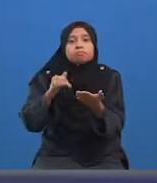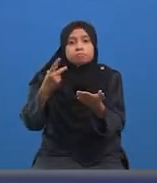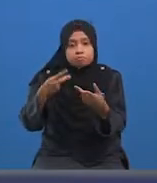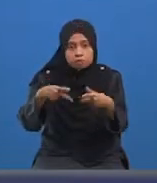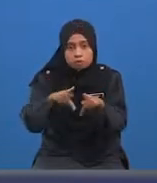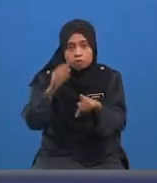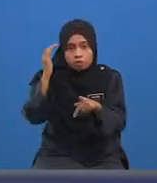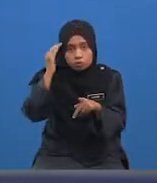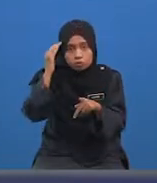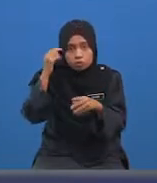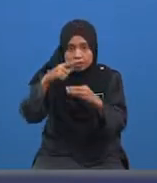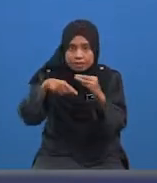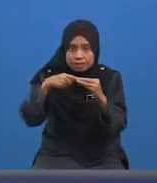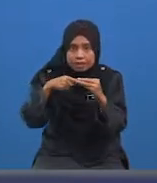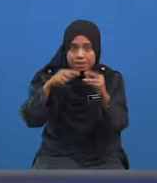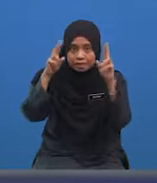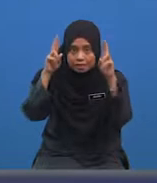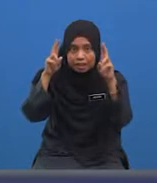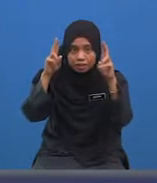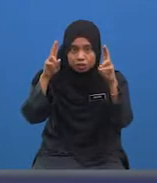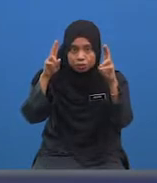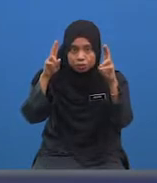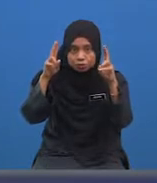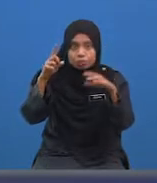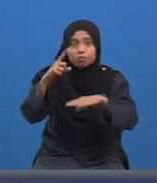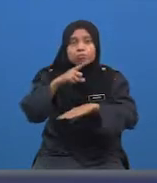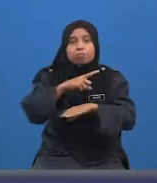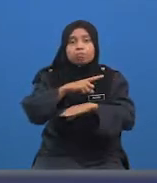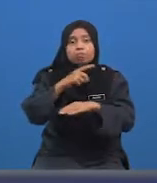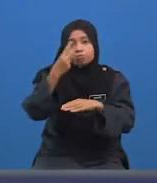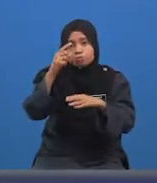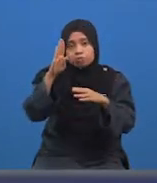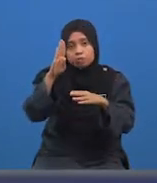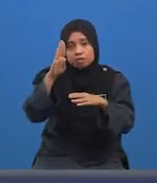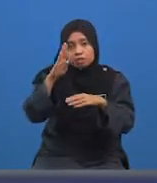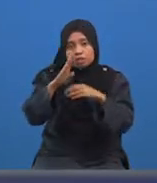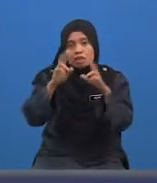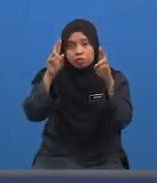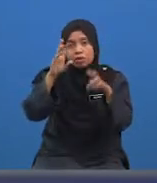mengenai subtopik yang terakhir untuk bab 6 ini?